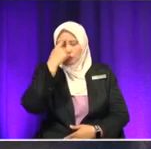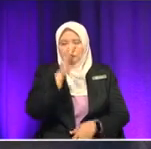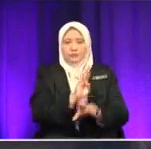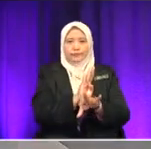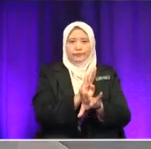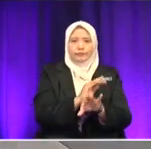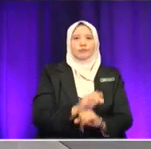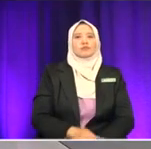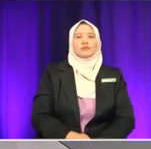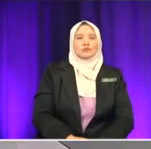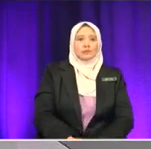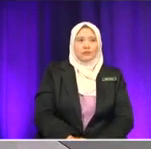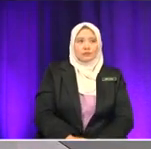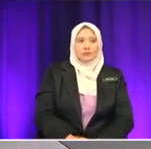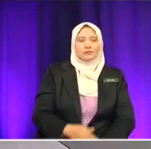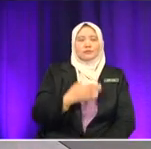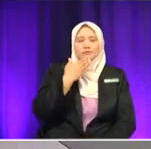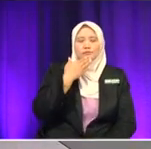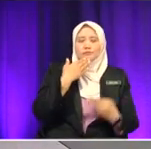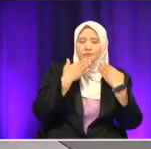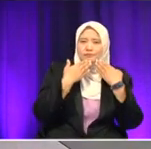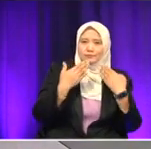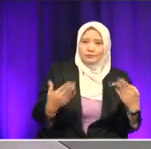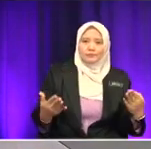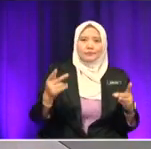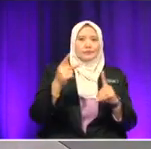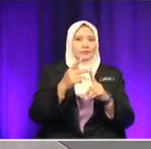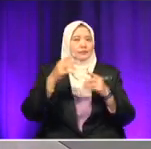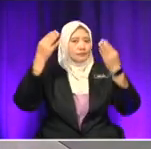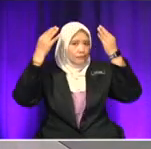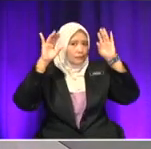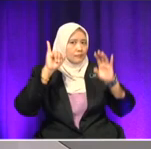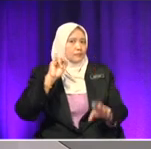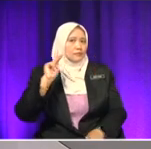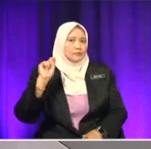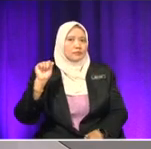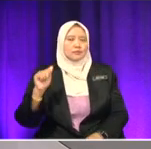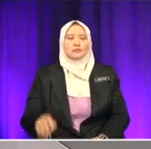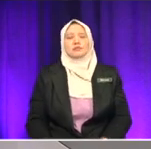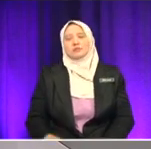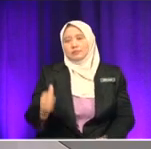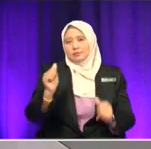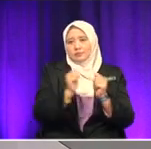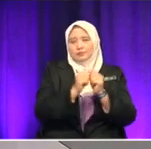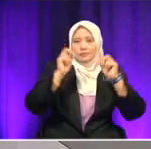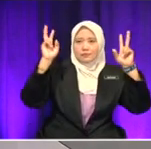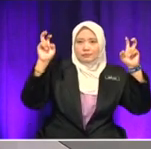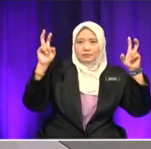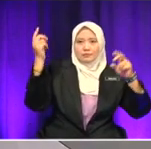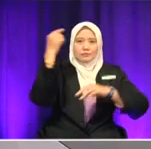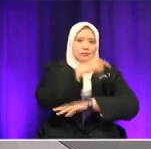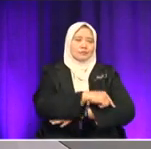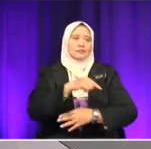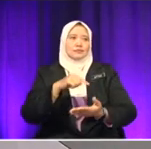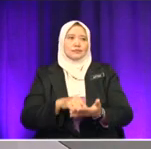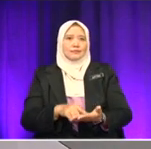terima kasih saya ucapkan kepada Cikgu Ika kerana kongsikan kepada kita tentang bagaimana untuk memahami topik mikroorganisma dengan baik. Dan terima kasih juga